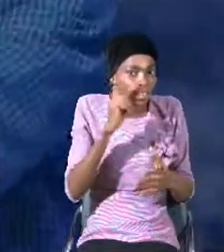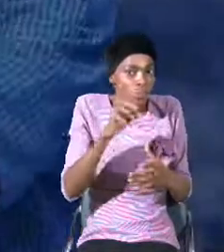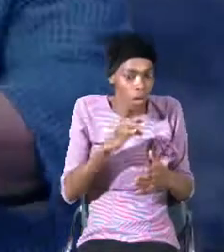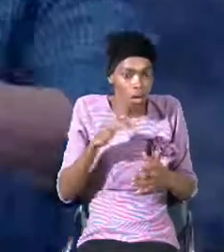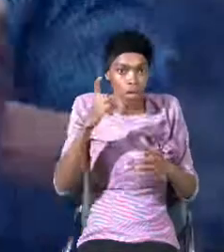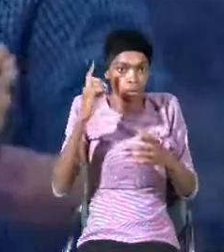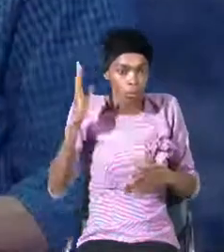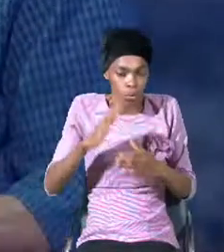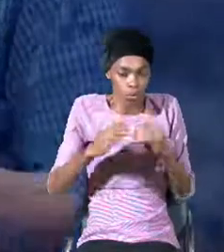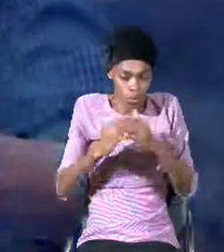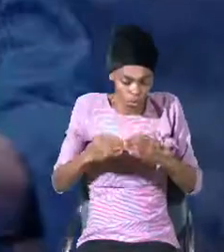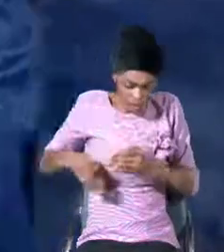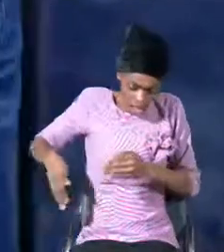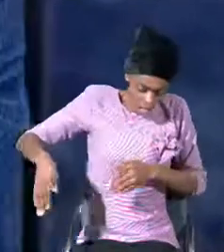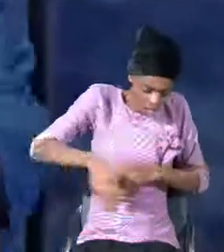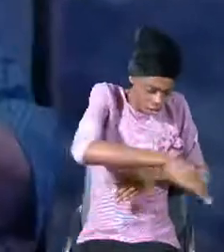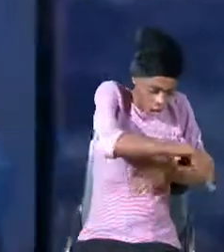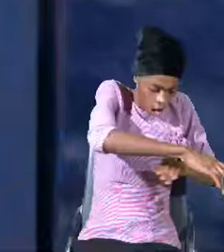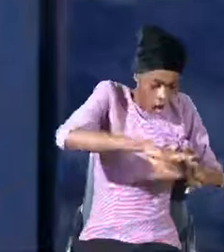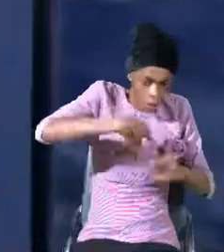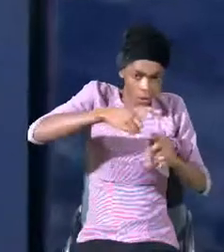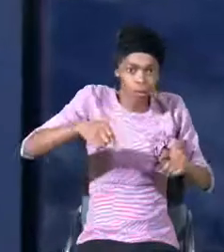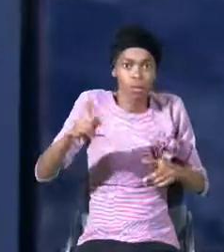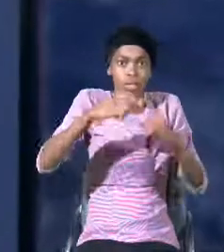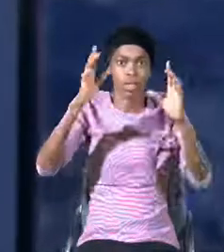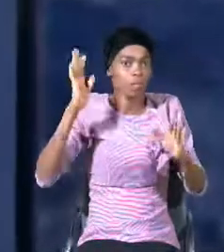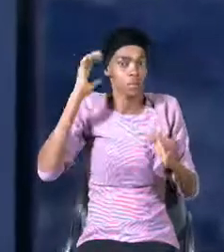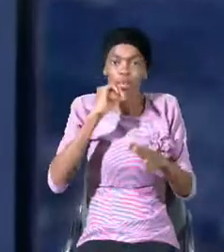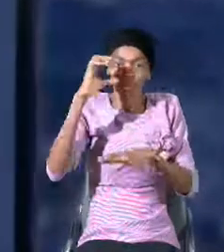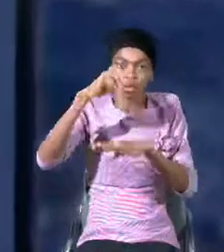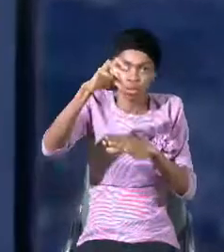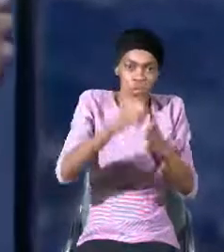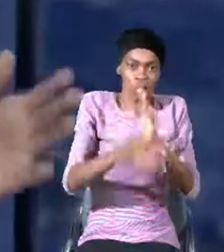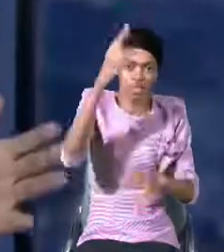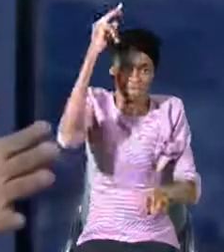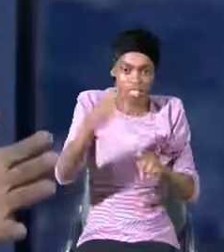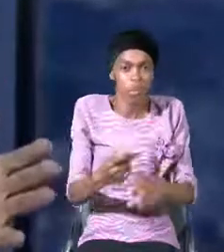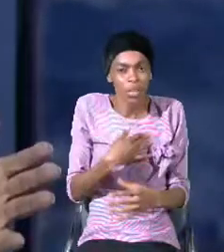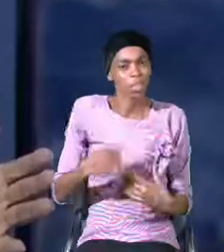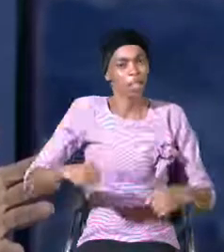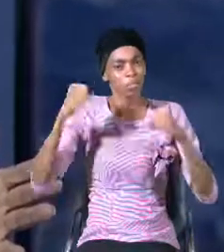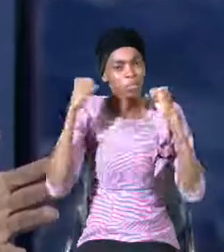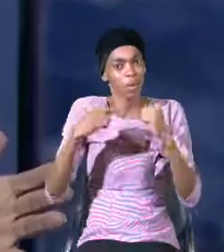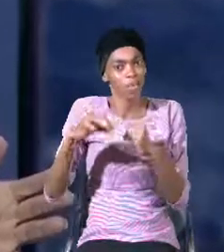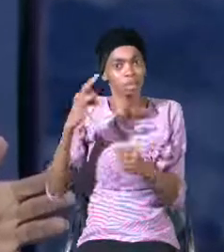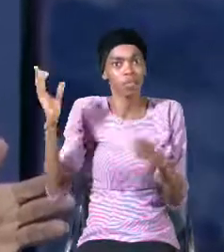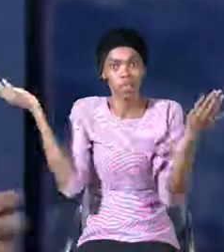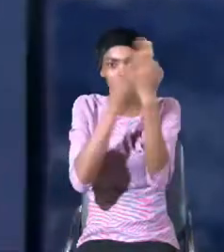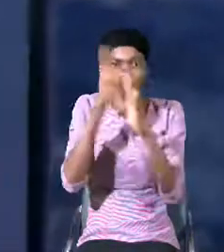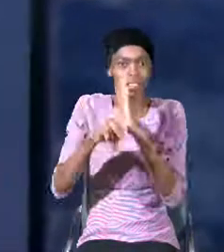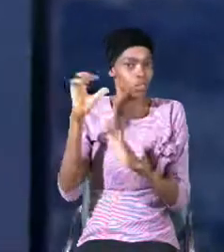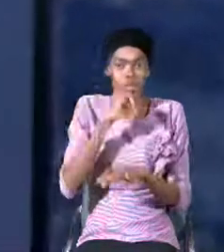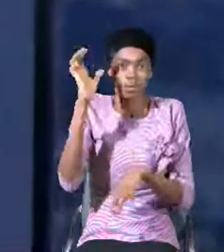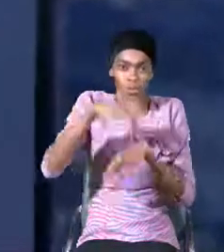Dieu mettra une couverture sur toi. Et l'ennemi ne pourra pas te toucher. Et les puissants des ténèbres ne pourront pas